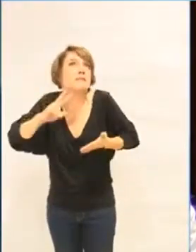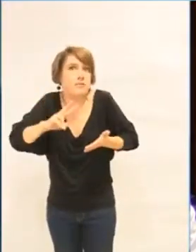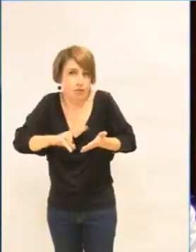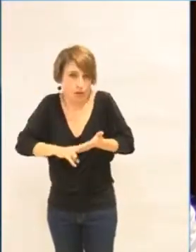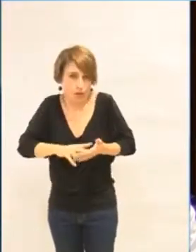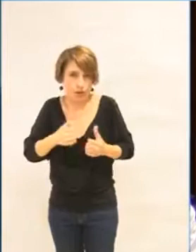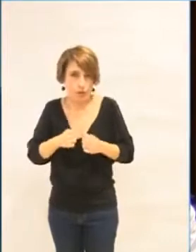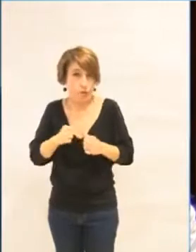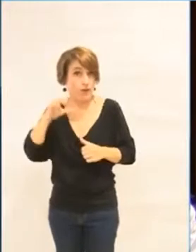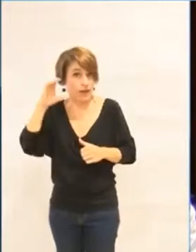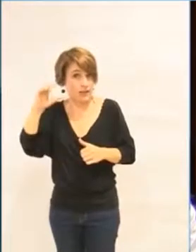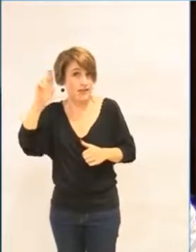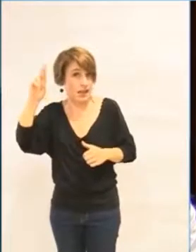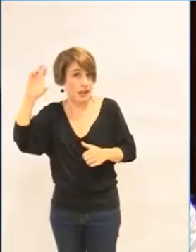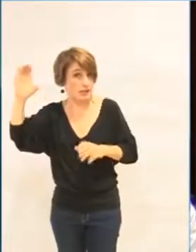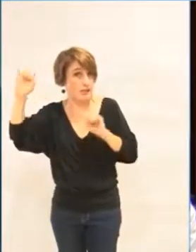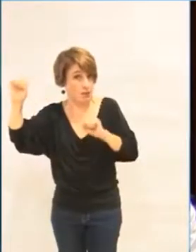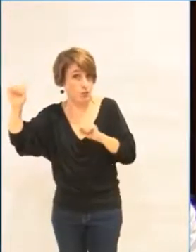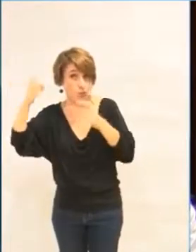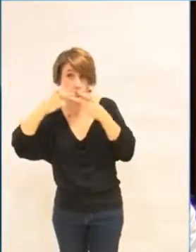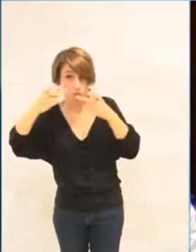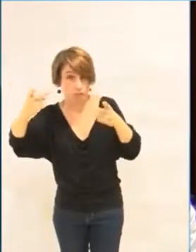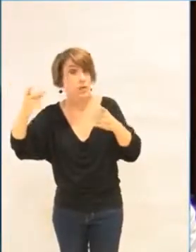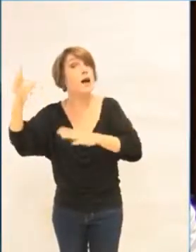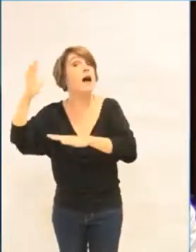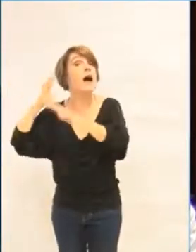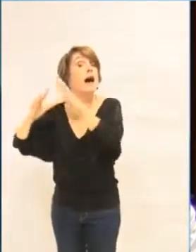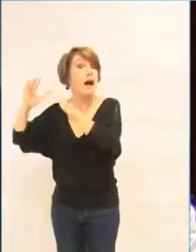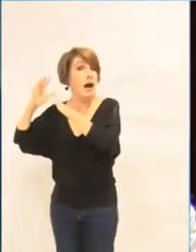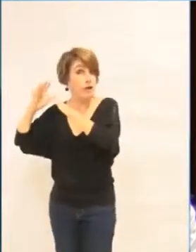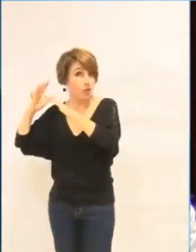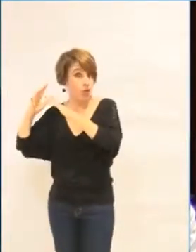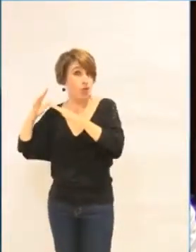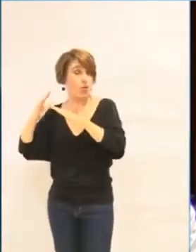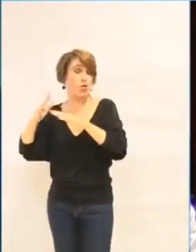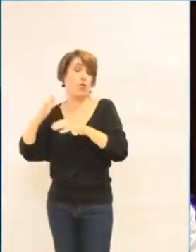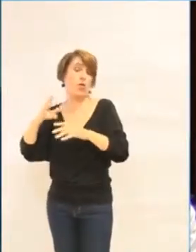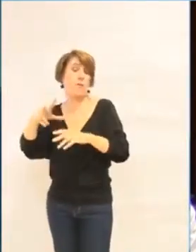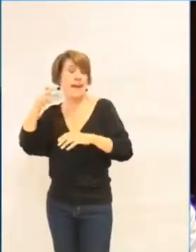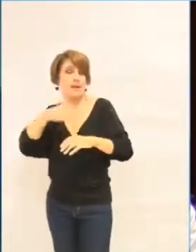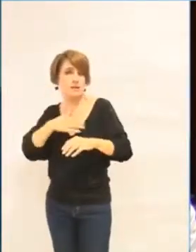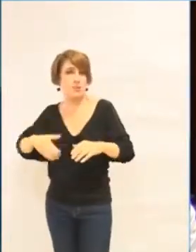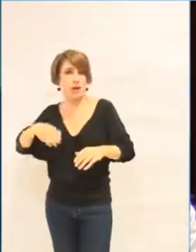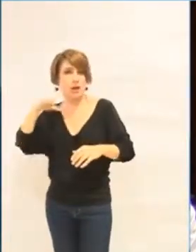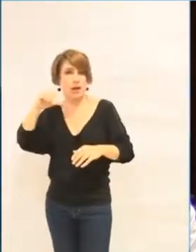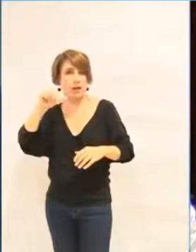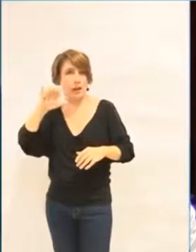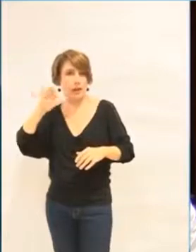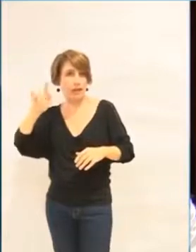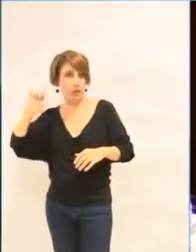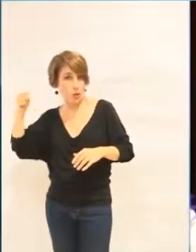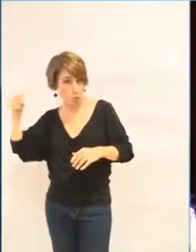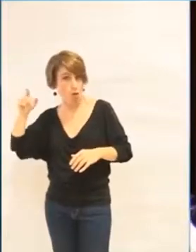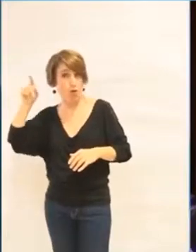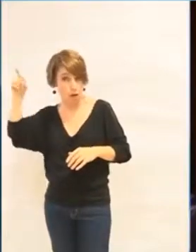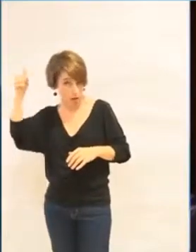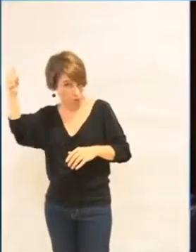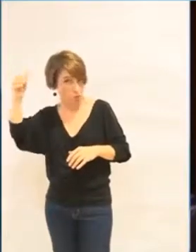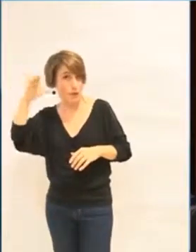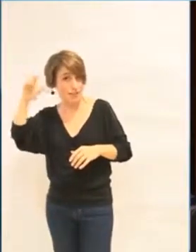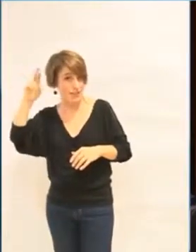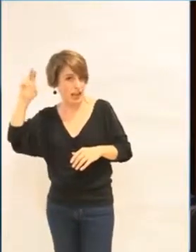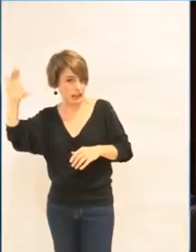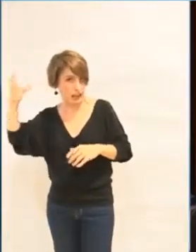par le passé en dénonçant la gestion municipale d'avant 1995. Pour rappel, le préfet,